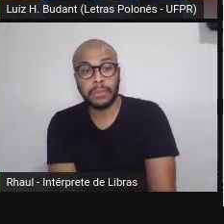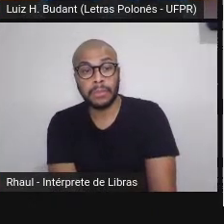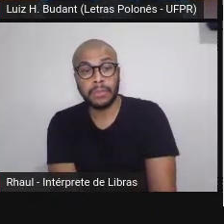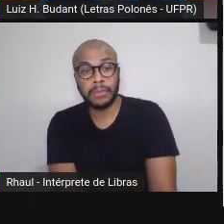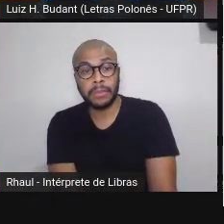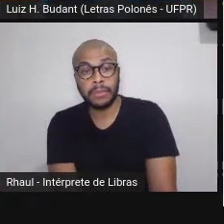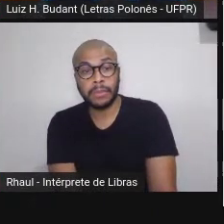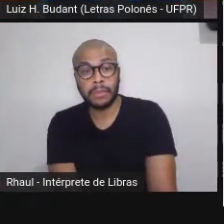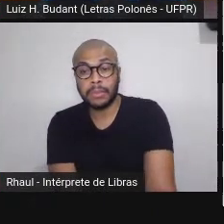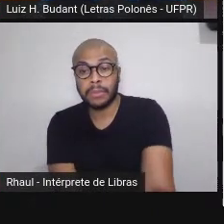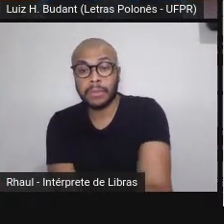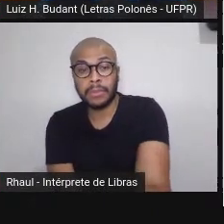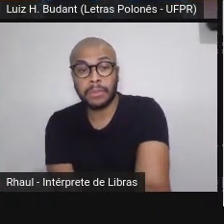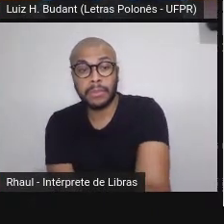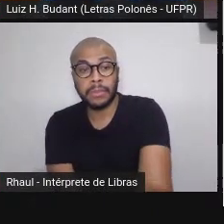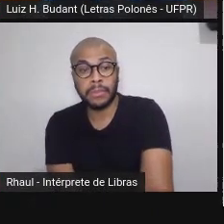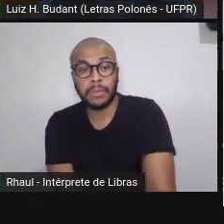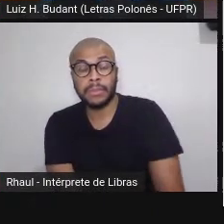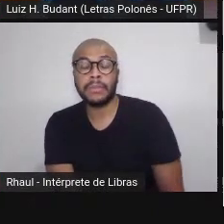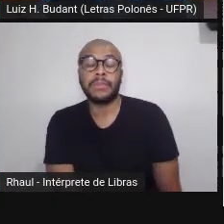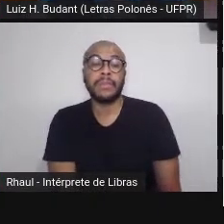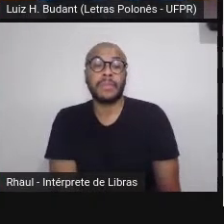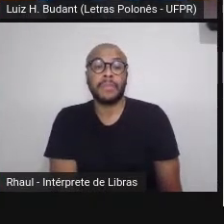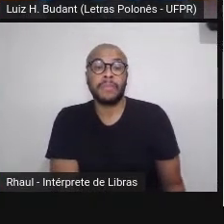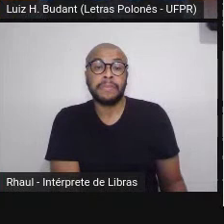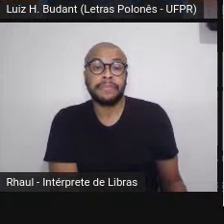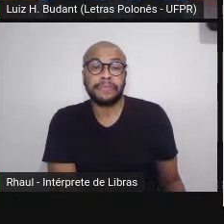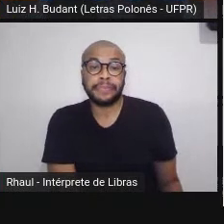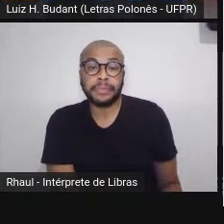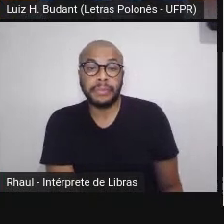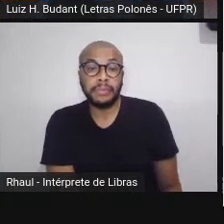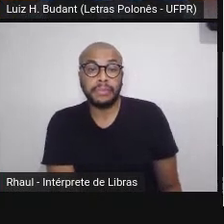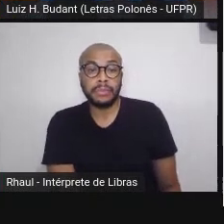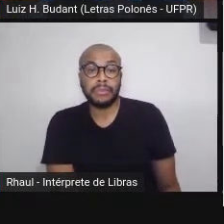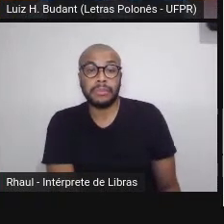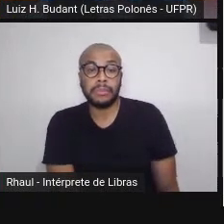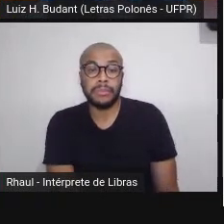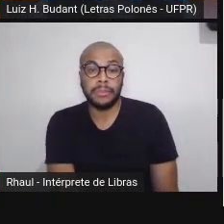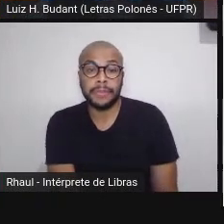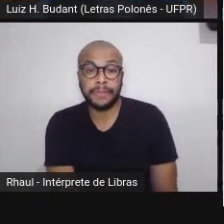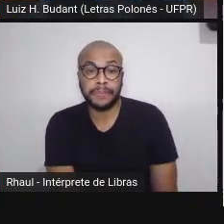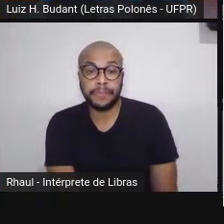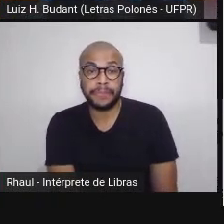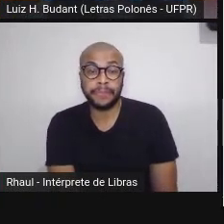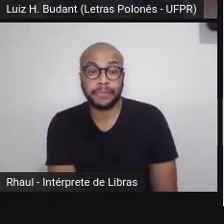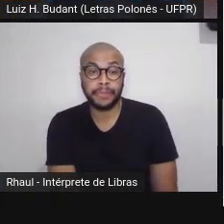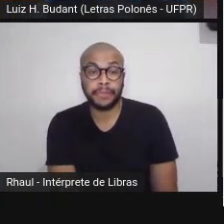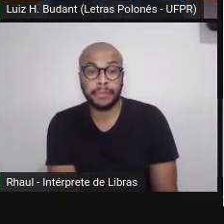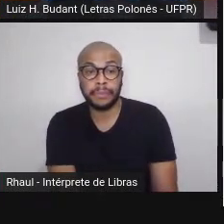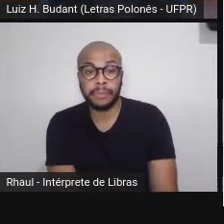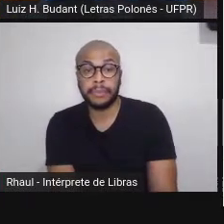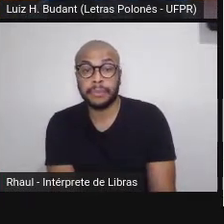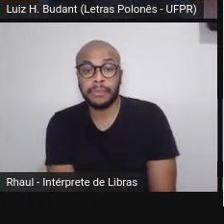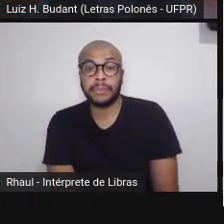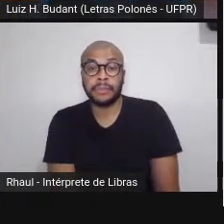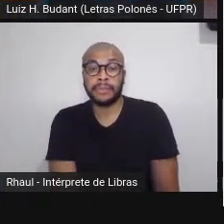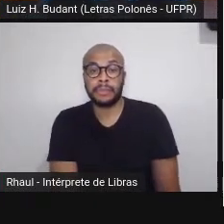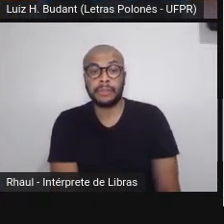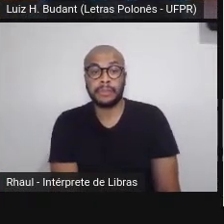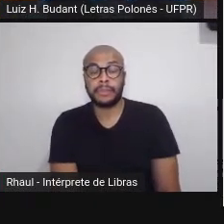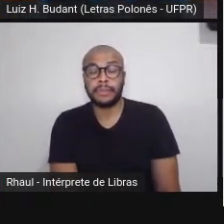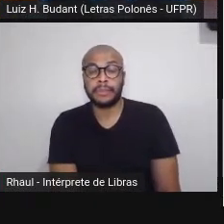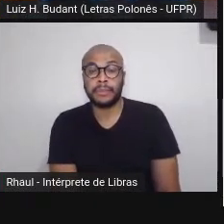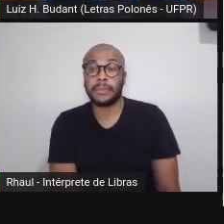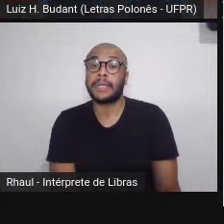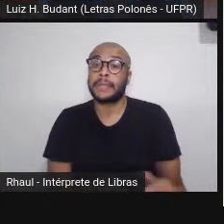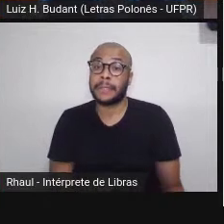pana Nowickiego, rozmawiam z panem Nowickim. I miejscownik, myślę o kim? O panu Nowickim. Do